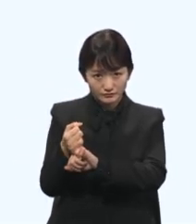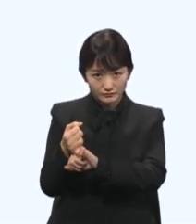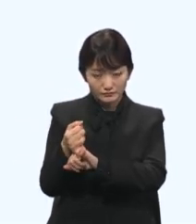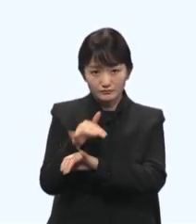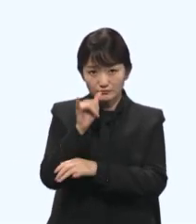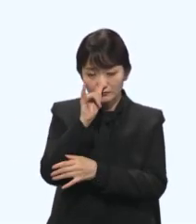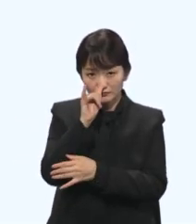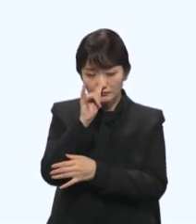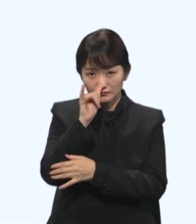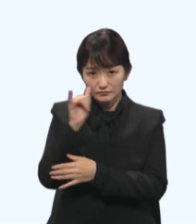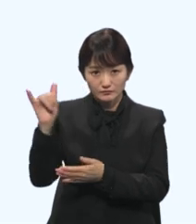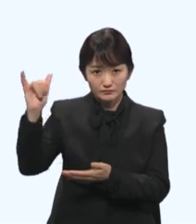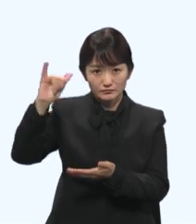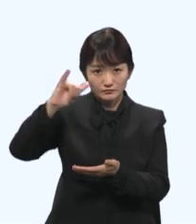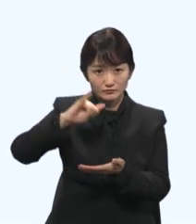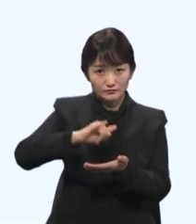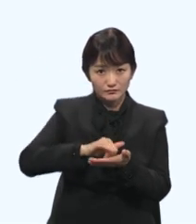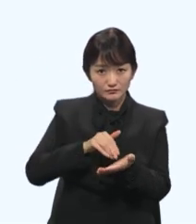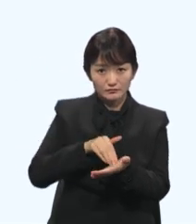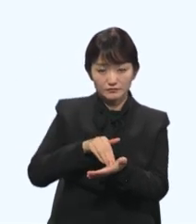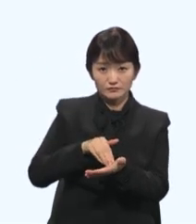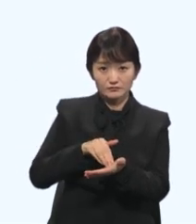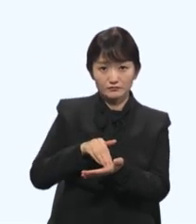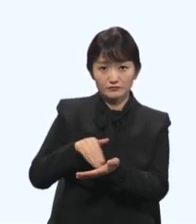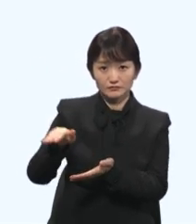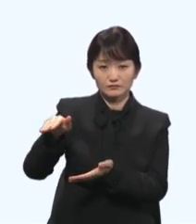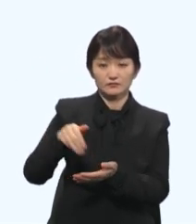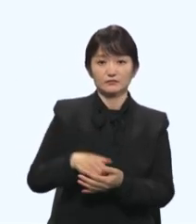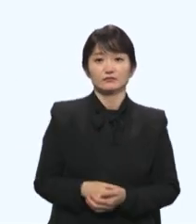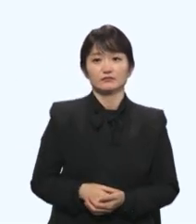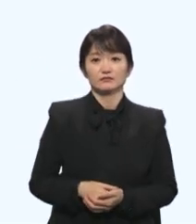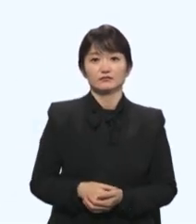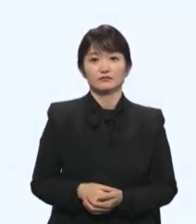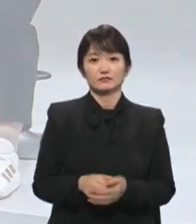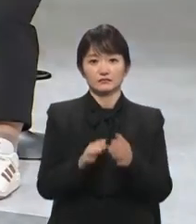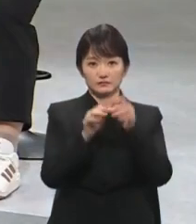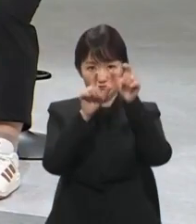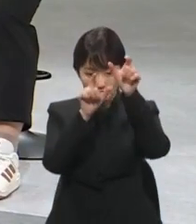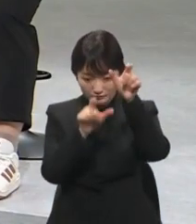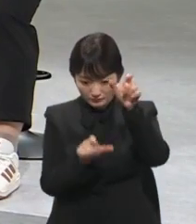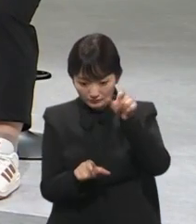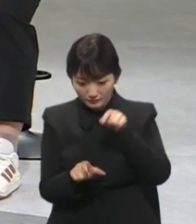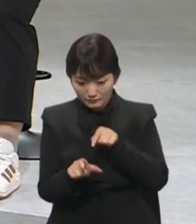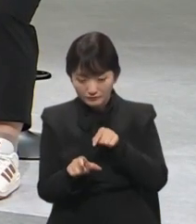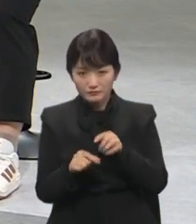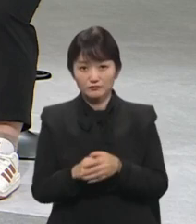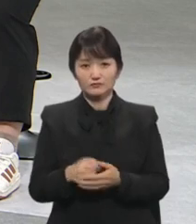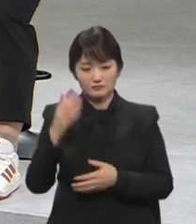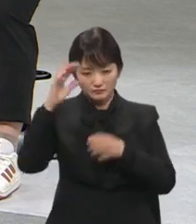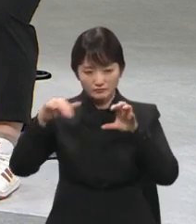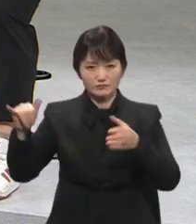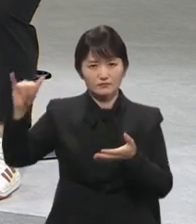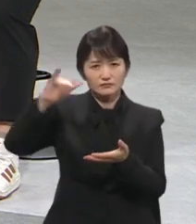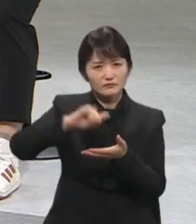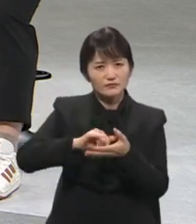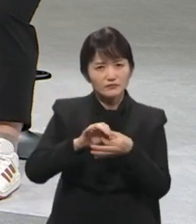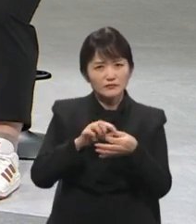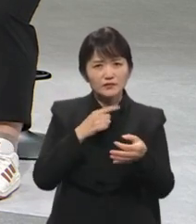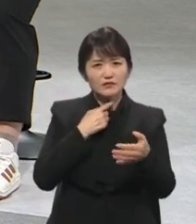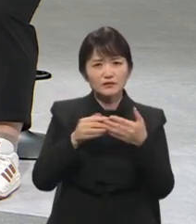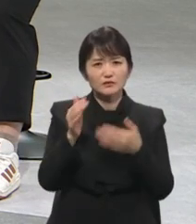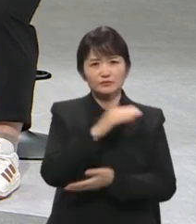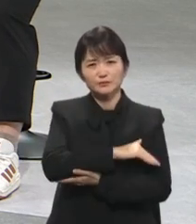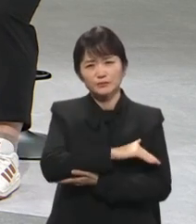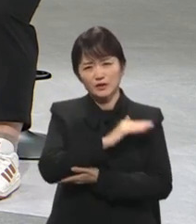겁니다 태국 누리꾼들 사이에서 당연히이 글이 공유되면서 한국 입급 금지에 대한 경험담도 계속 올라오고 있는 상황인데요 그래서